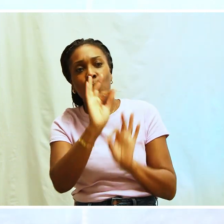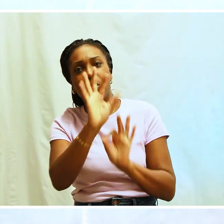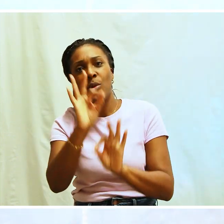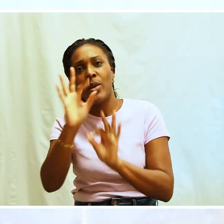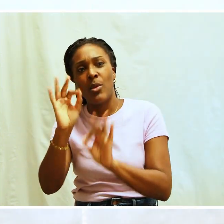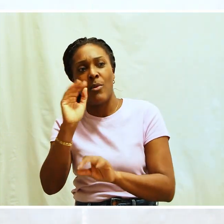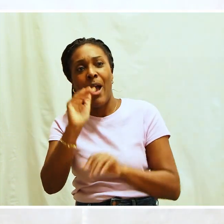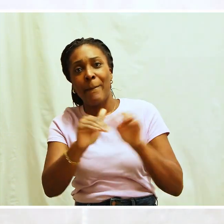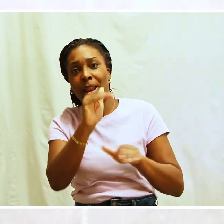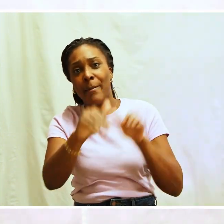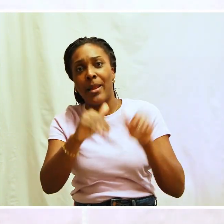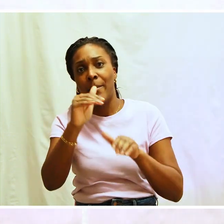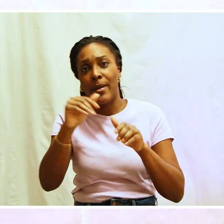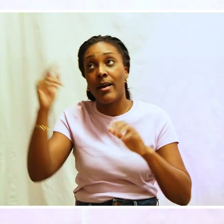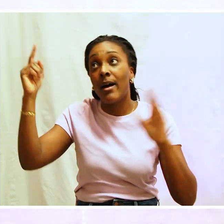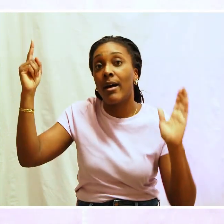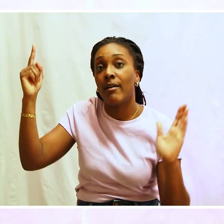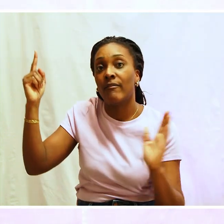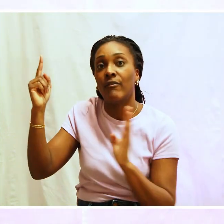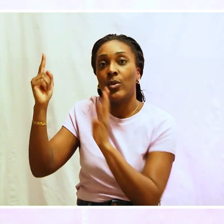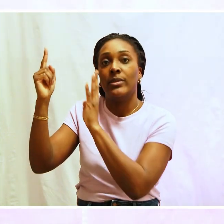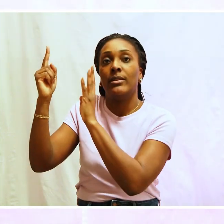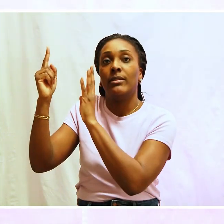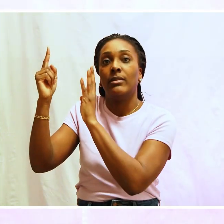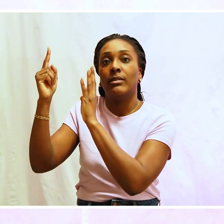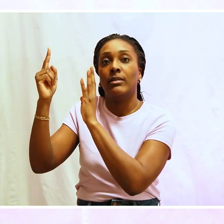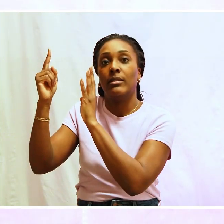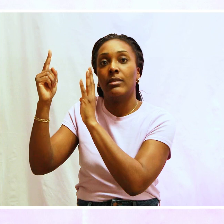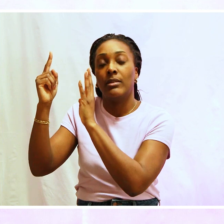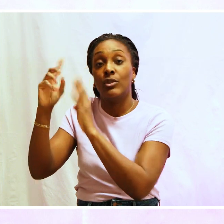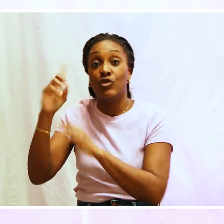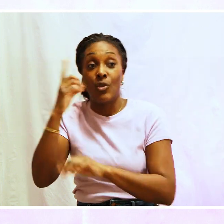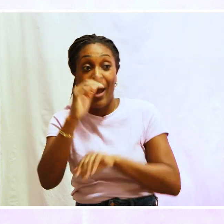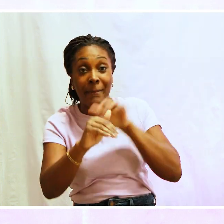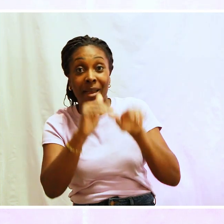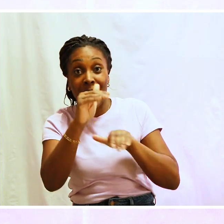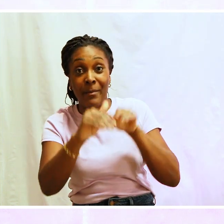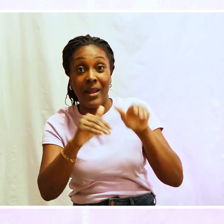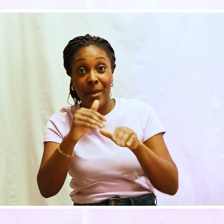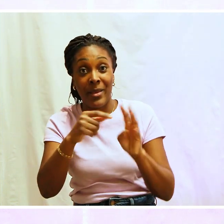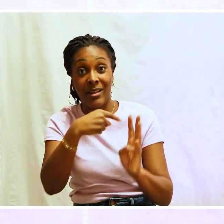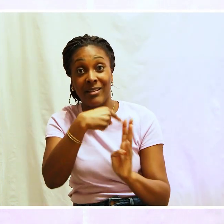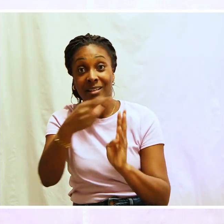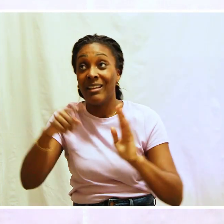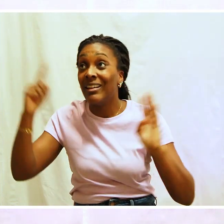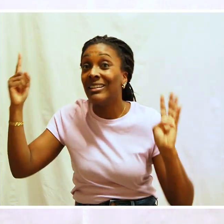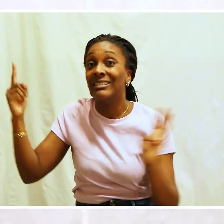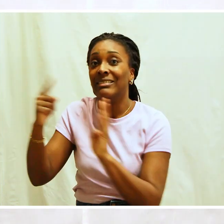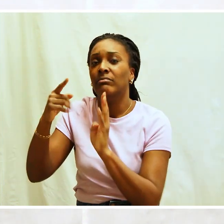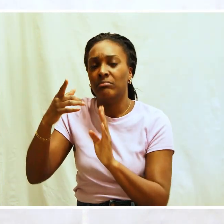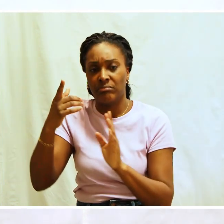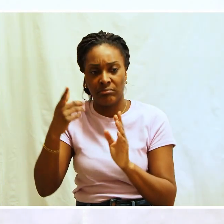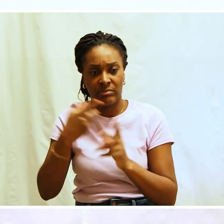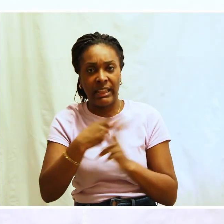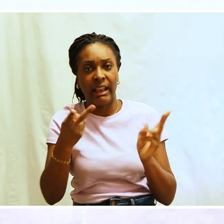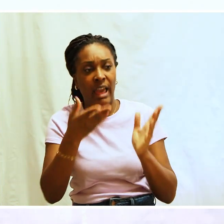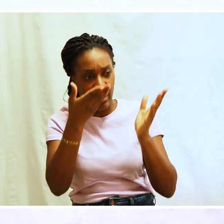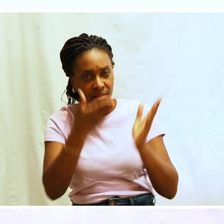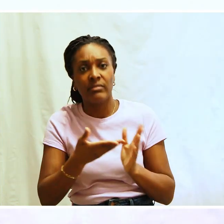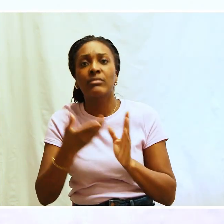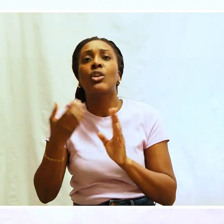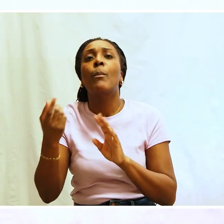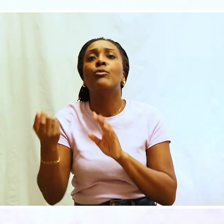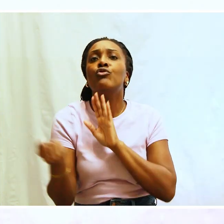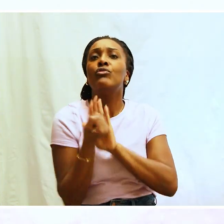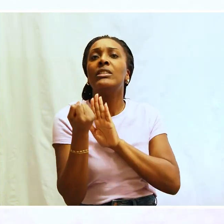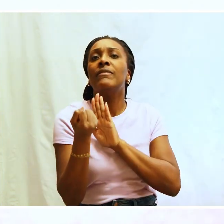appelés à venir à lui. Ceux auxquels il a adressé son appel ont aussi été déclarés justes. Et ceux qu'il